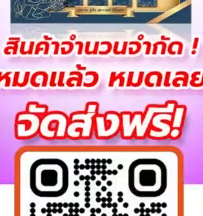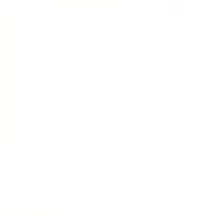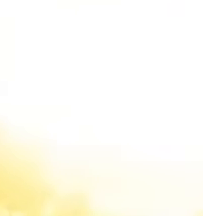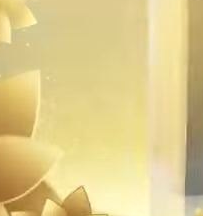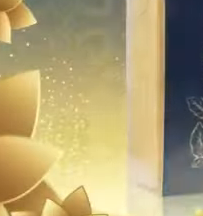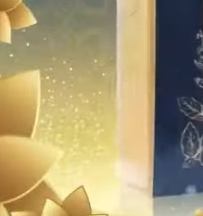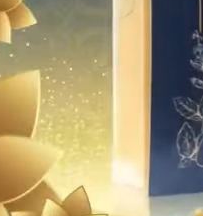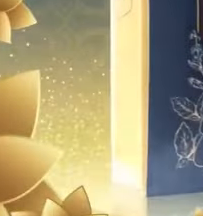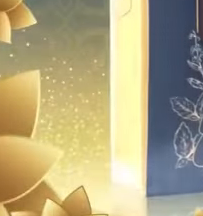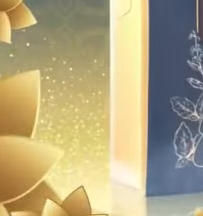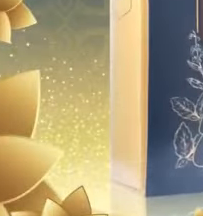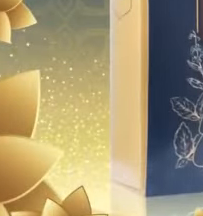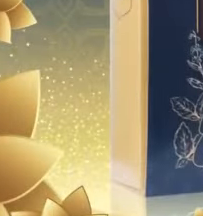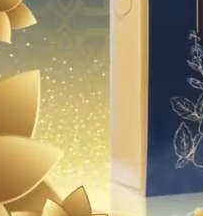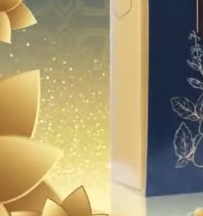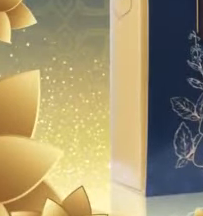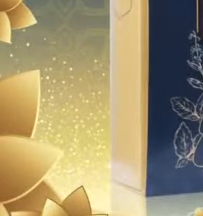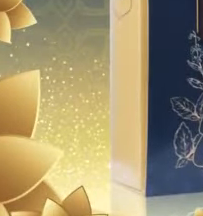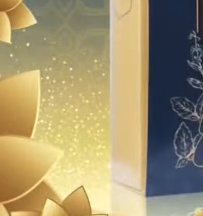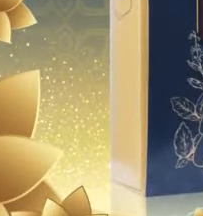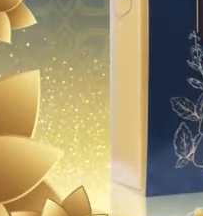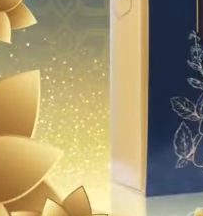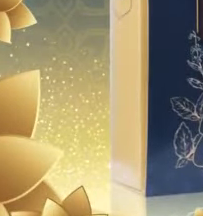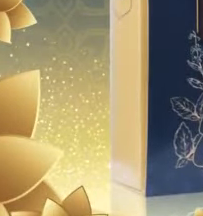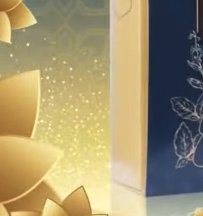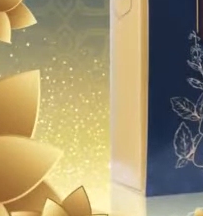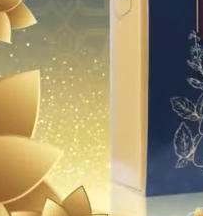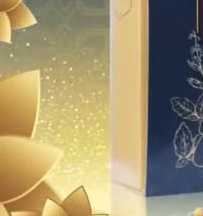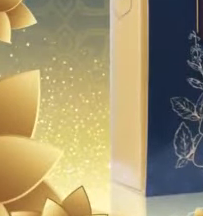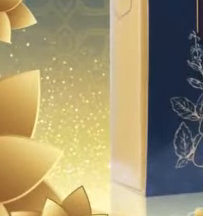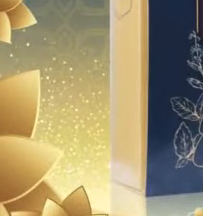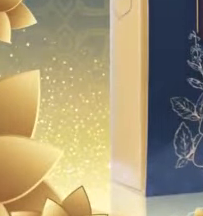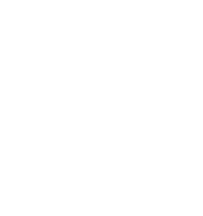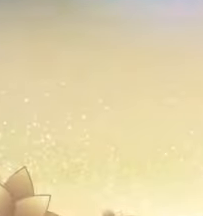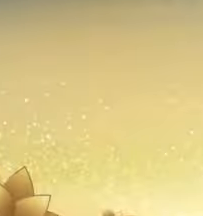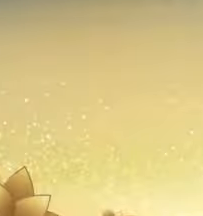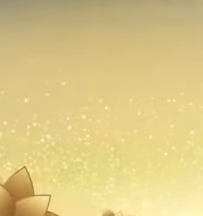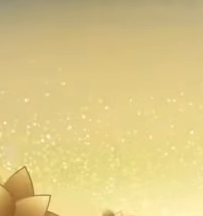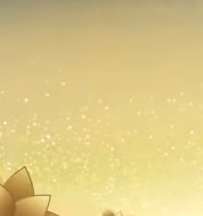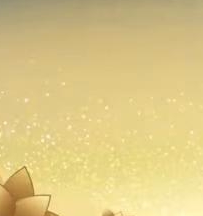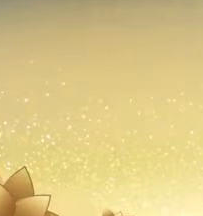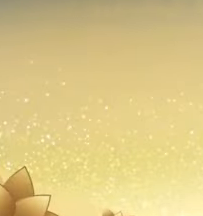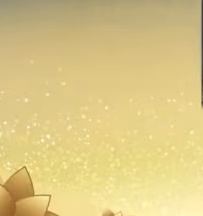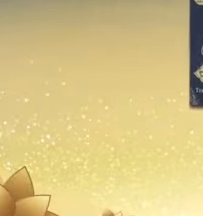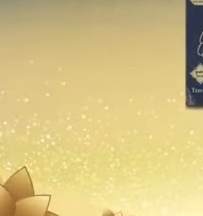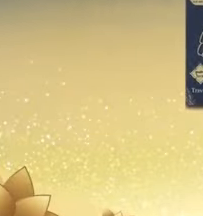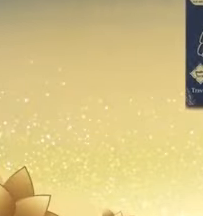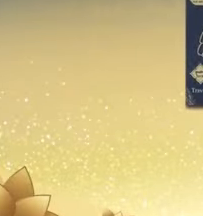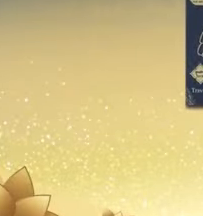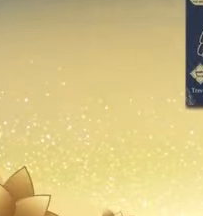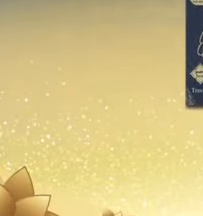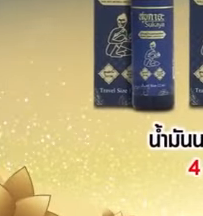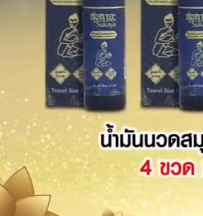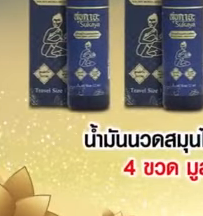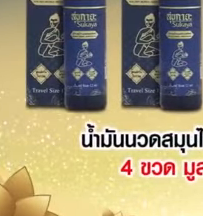กายะกับน้ำมันนวดสมุนไพรกลิ่นกาสลองตำรับวัดโพขนาด12 ml วันนี้ซื้อ4ขวดแถมฟรีทันทีอีก